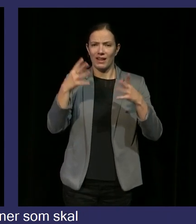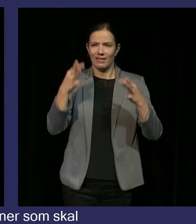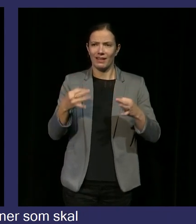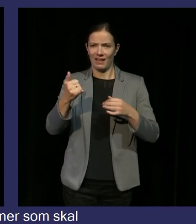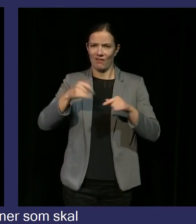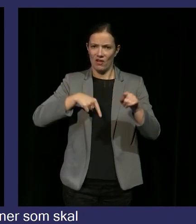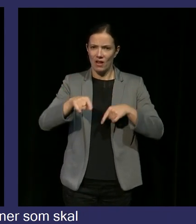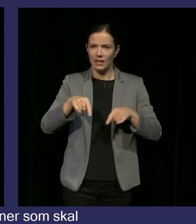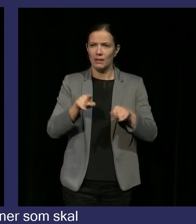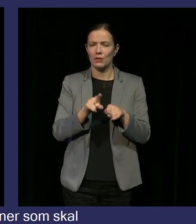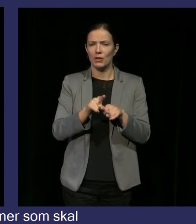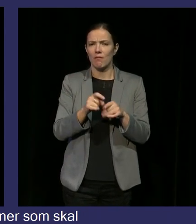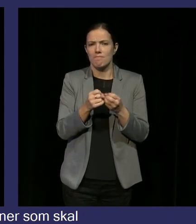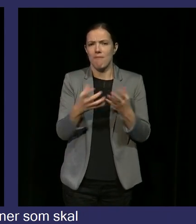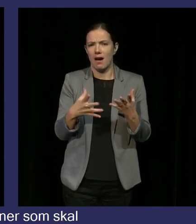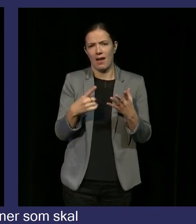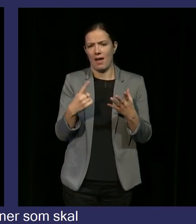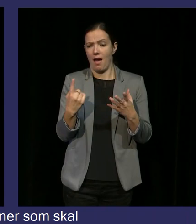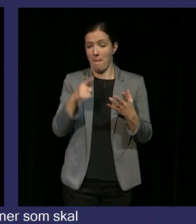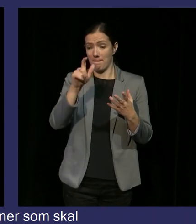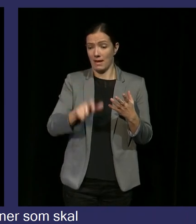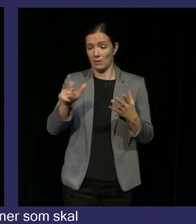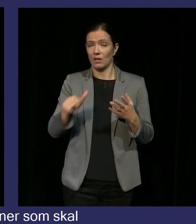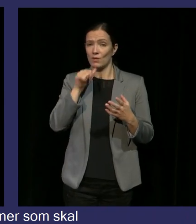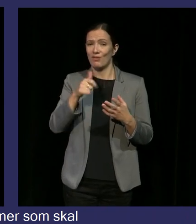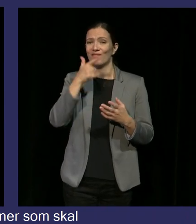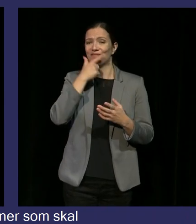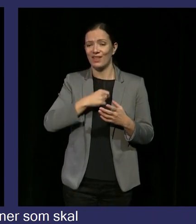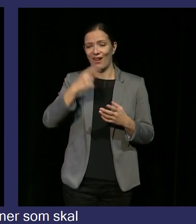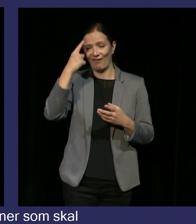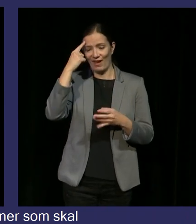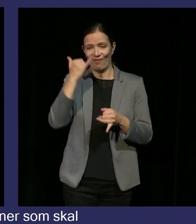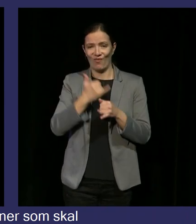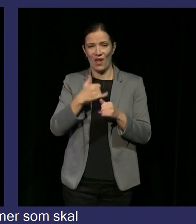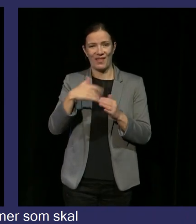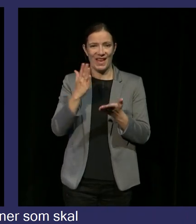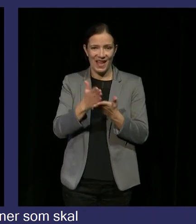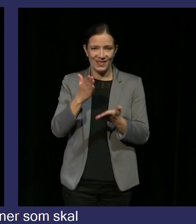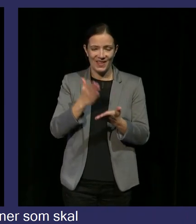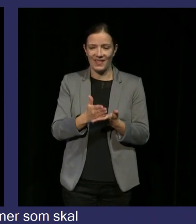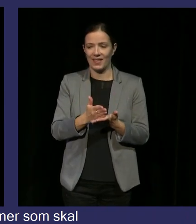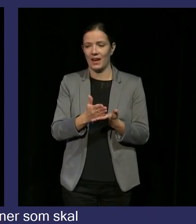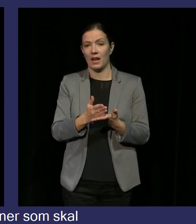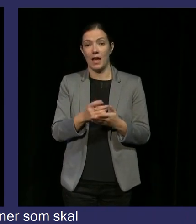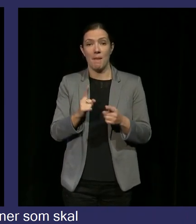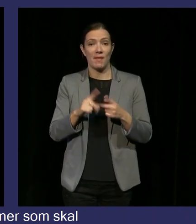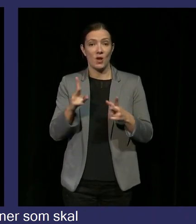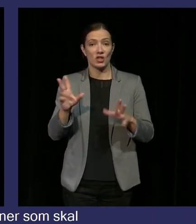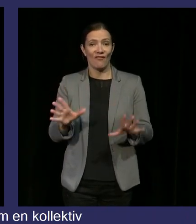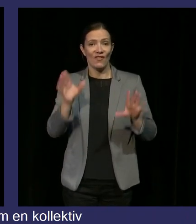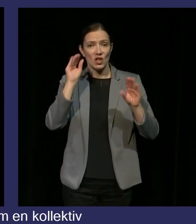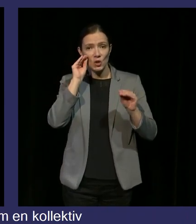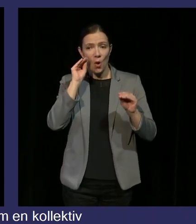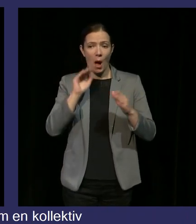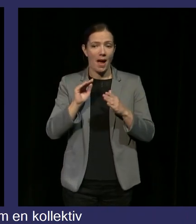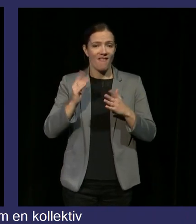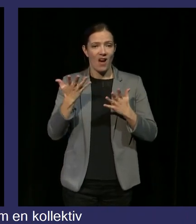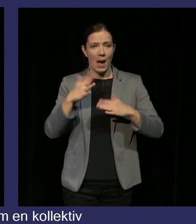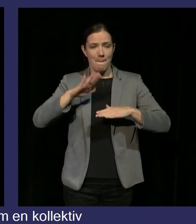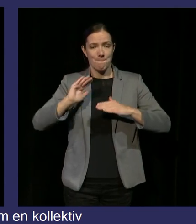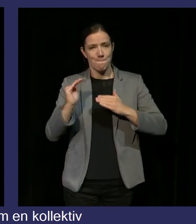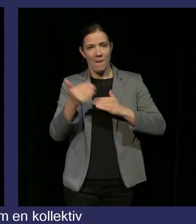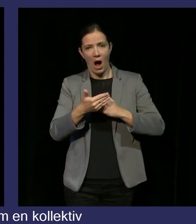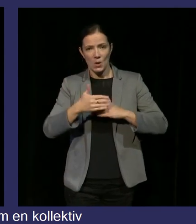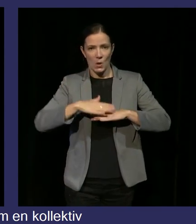derfor også veldig mange enkeltpersoner som skal kjenne til rettigheten og ikke misforstå bakgrunnen for dem.